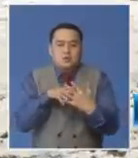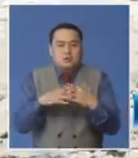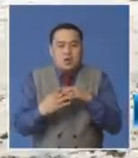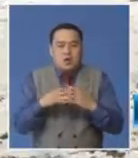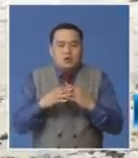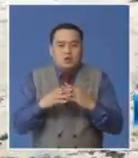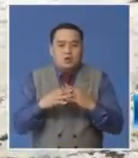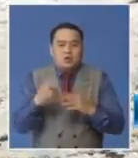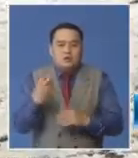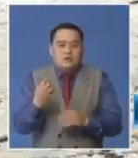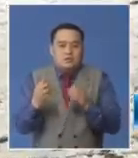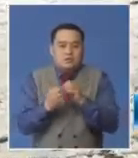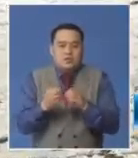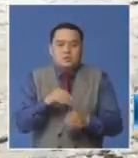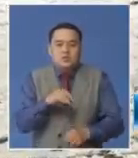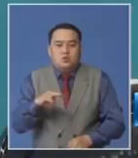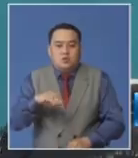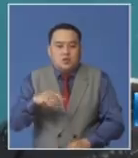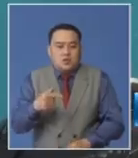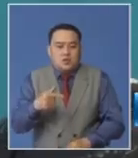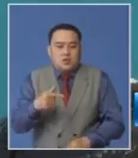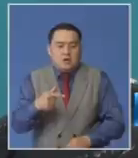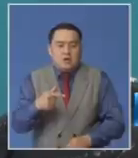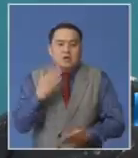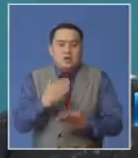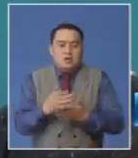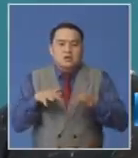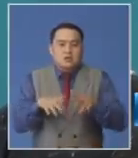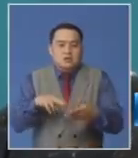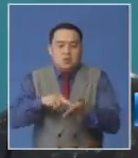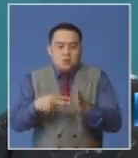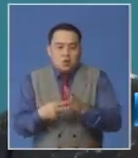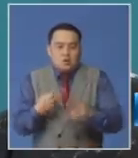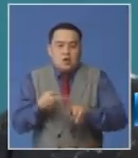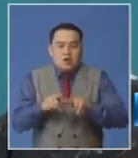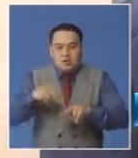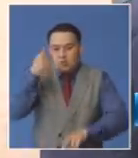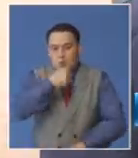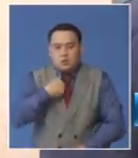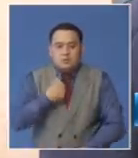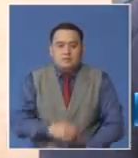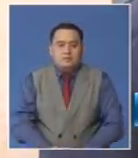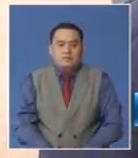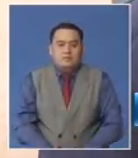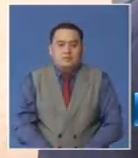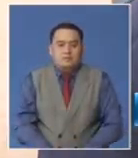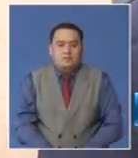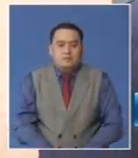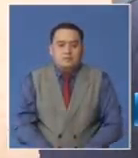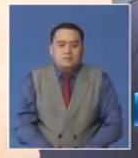амбулатории на 210 миллионов тенге еще немало дел запланированы на этот год алсу